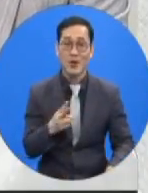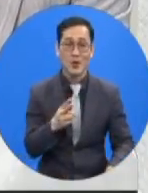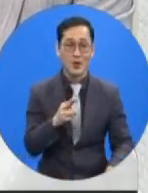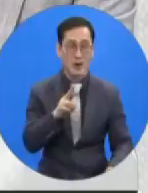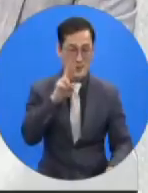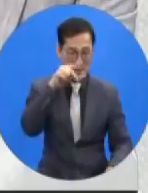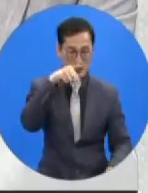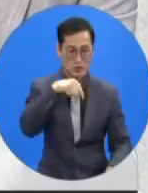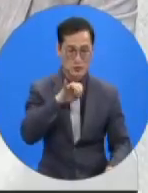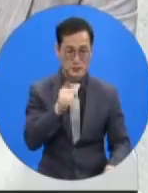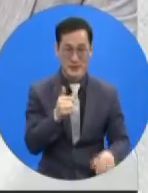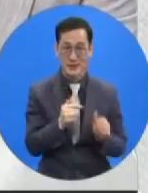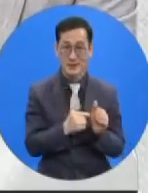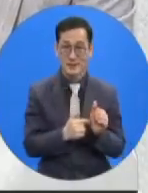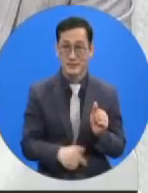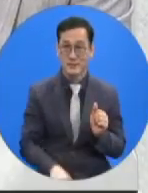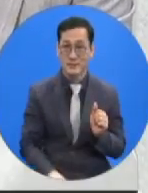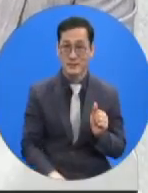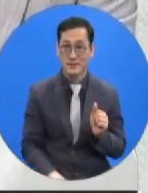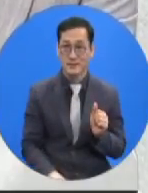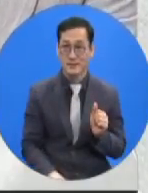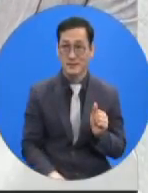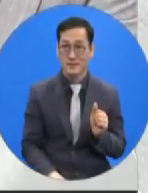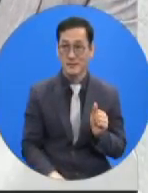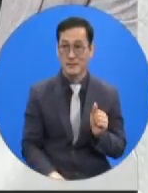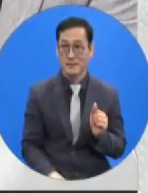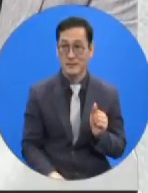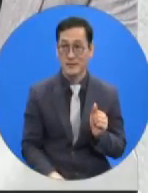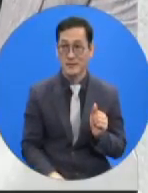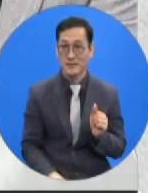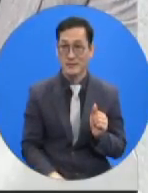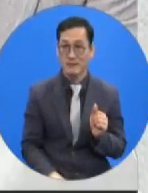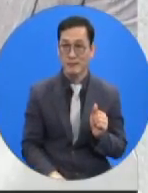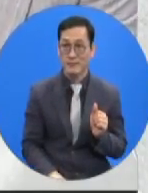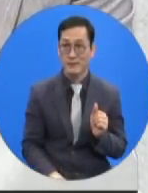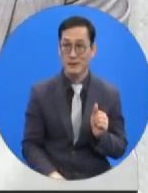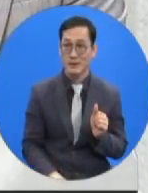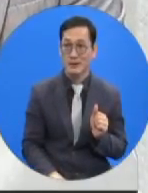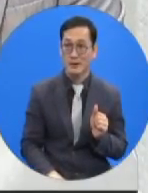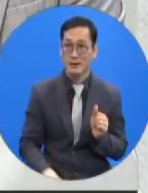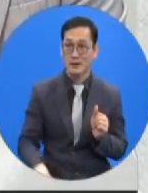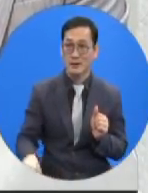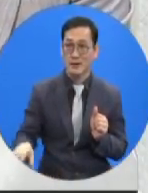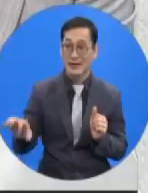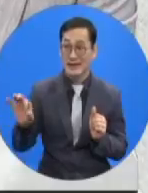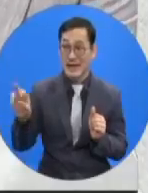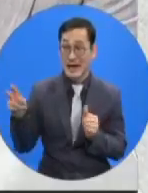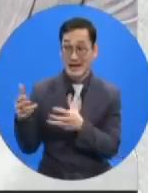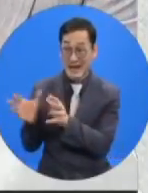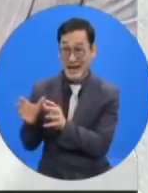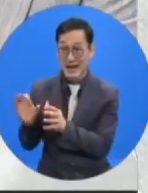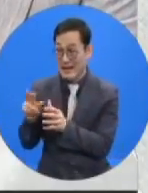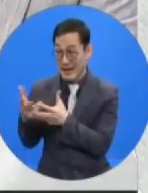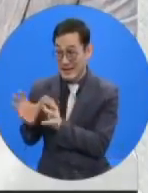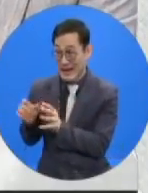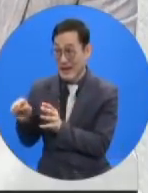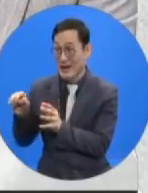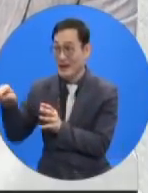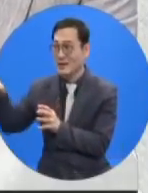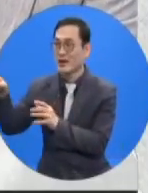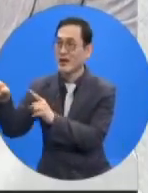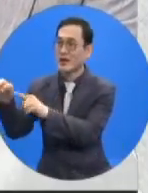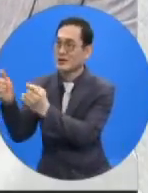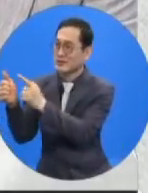의원은요. 야당이 저 장고 증명서 가지고 장인 장모 잘못됐다고 막 공격했거든요. 박주민 의원이 뭐라고